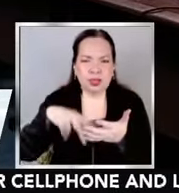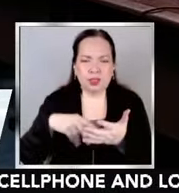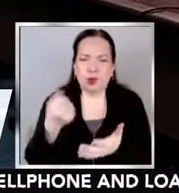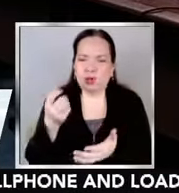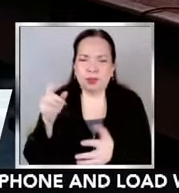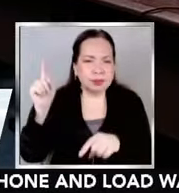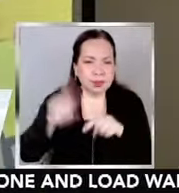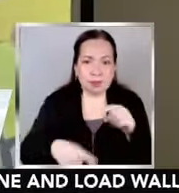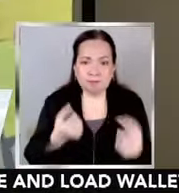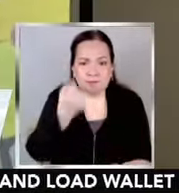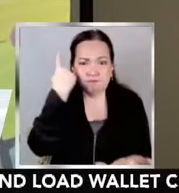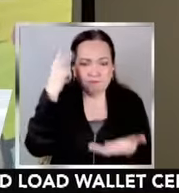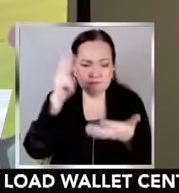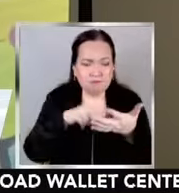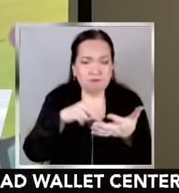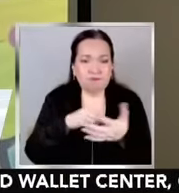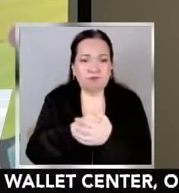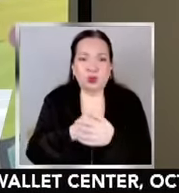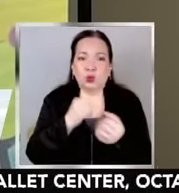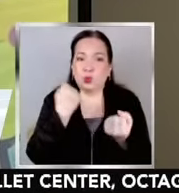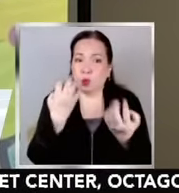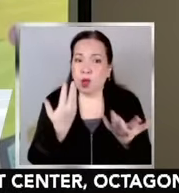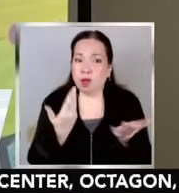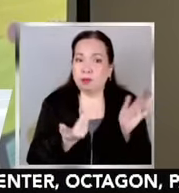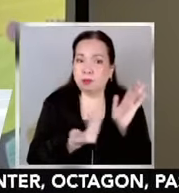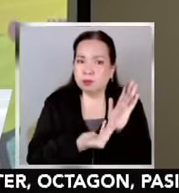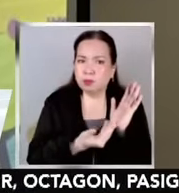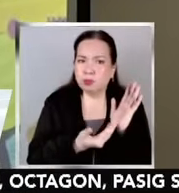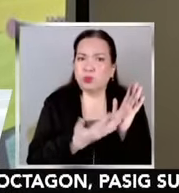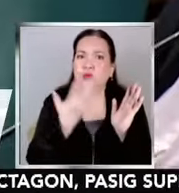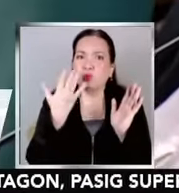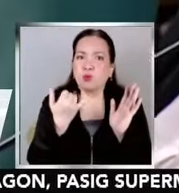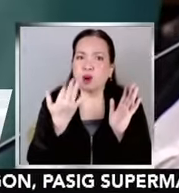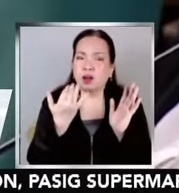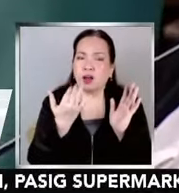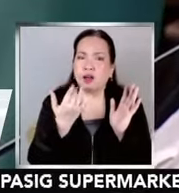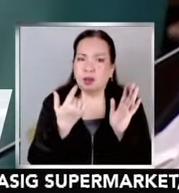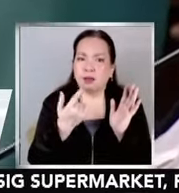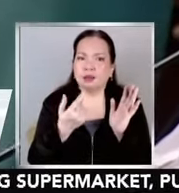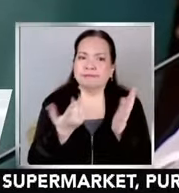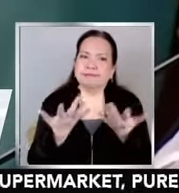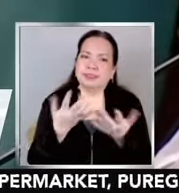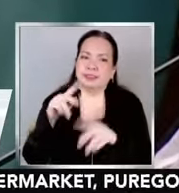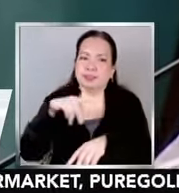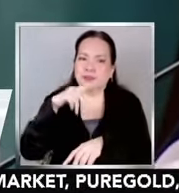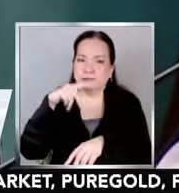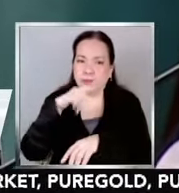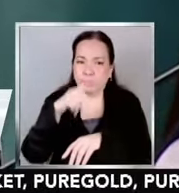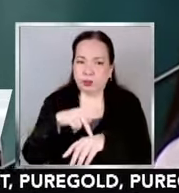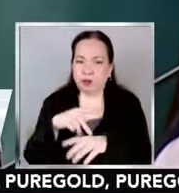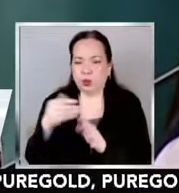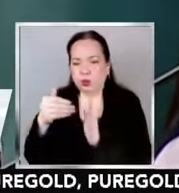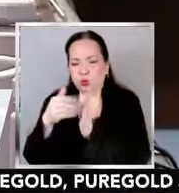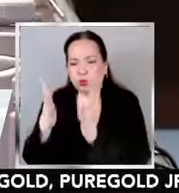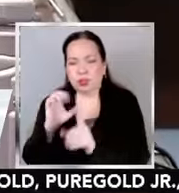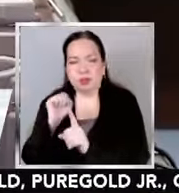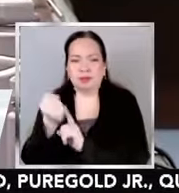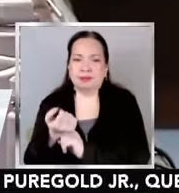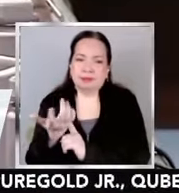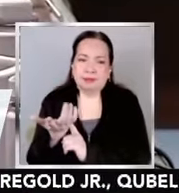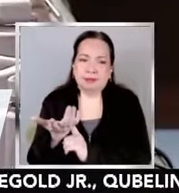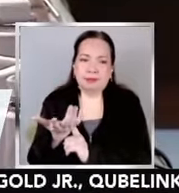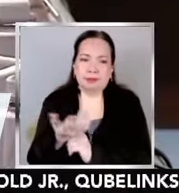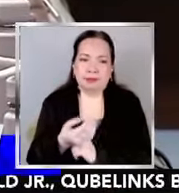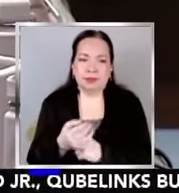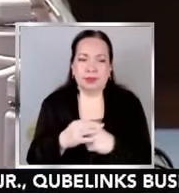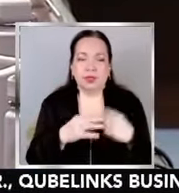Maraming pag-aaral na nagpapaliwanag kung bakit ganito ang sitwasyon ng Pilipinong mag-aaral. There is a learning gap